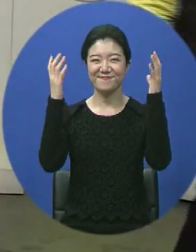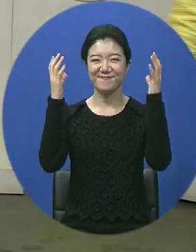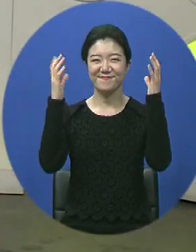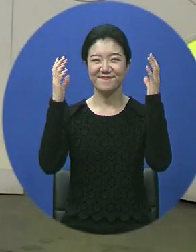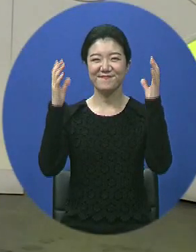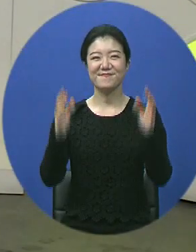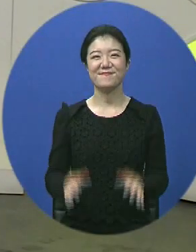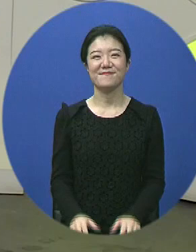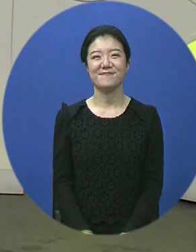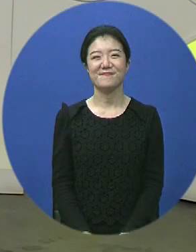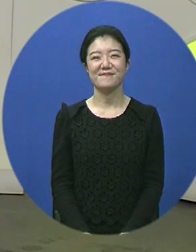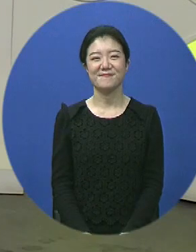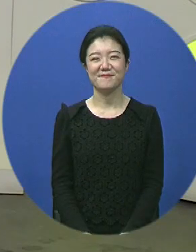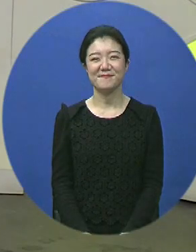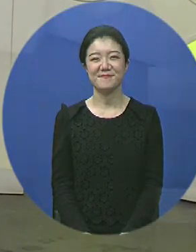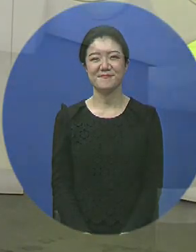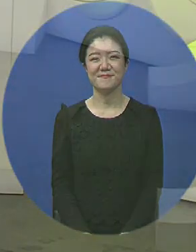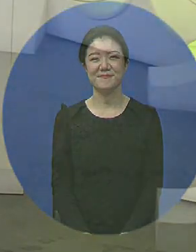박수!